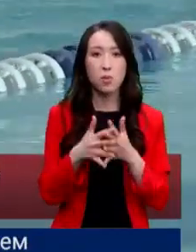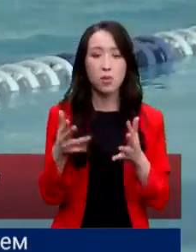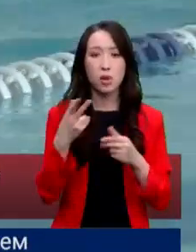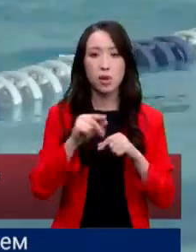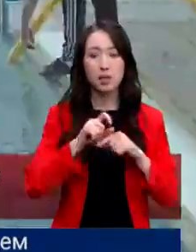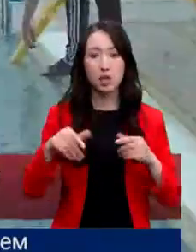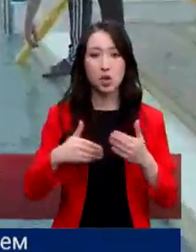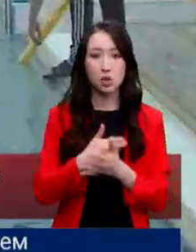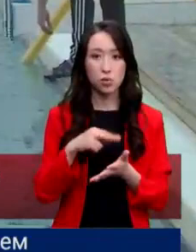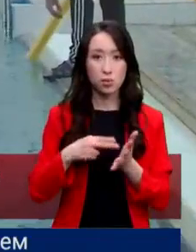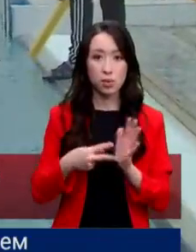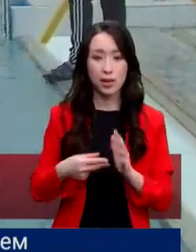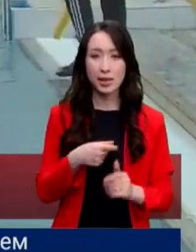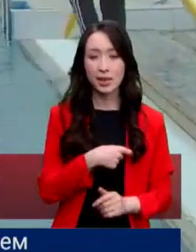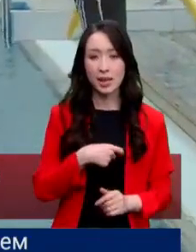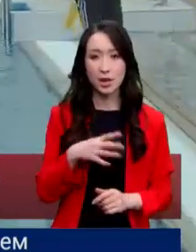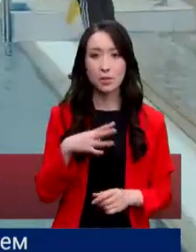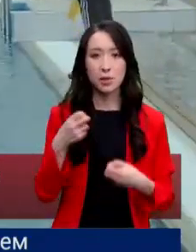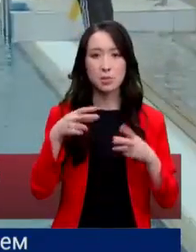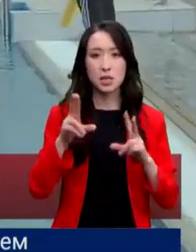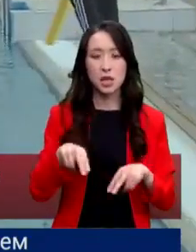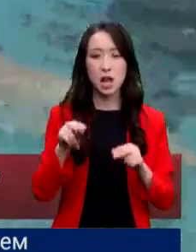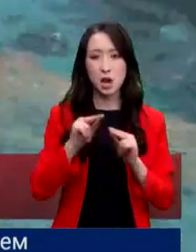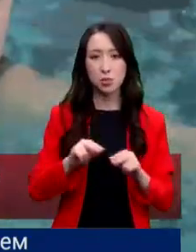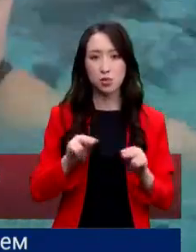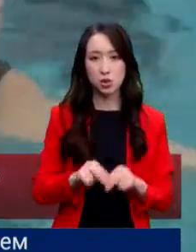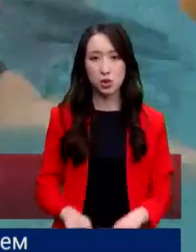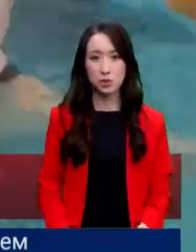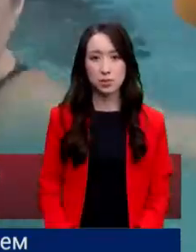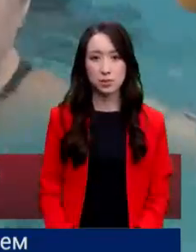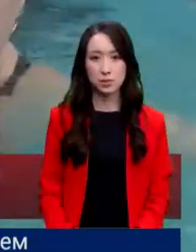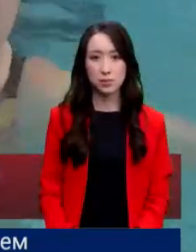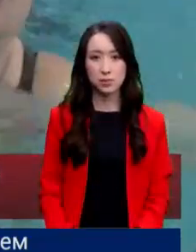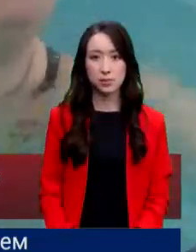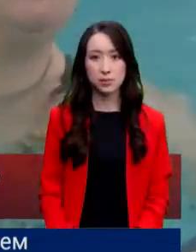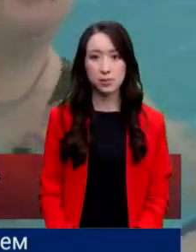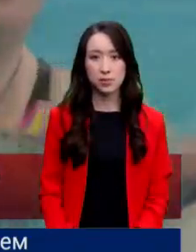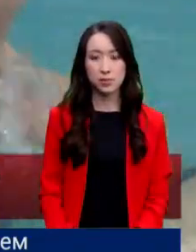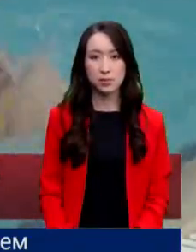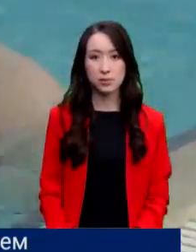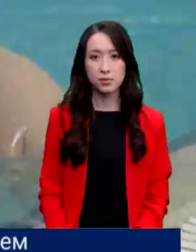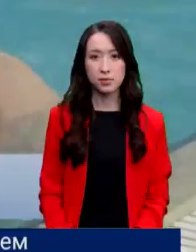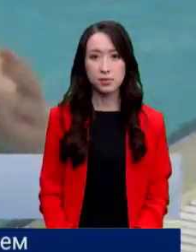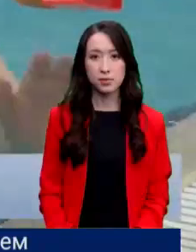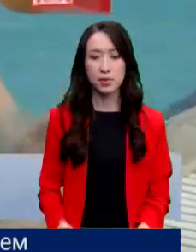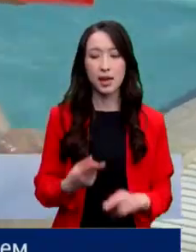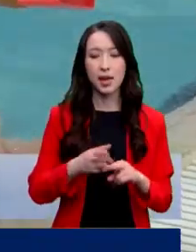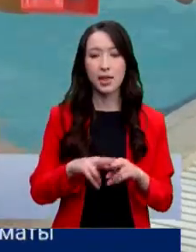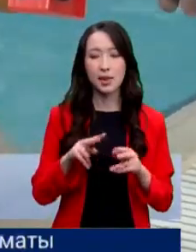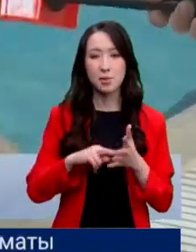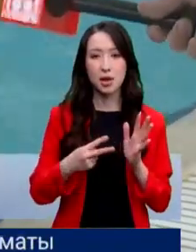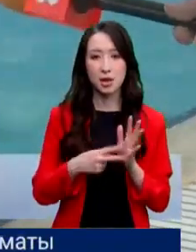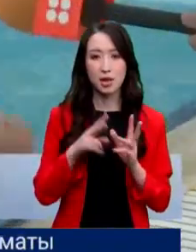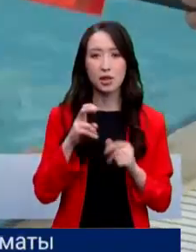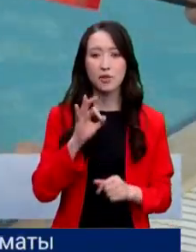нового проекта в регионе тренера прошли специальное обучение. Такой проект имеет место быть. Это нужно и